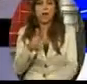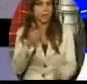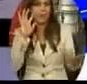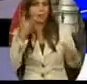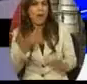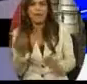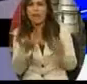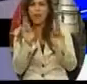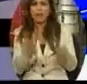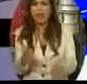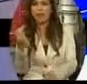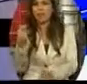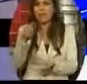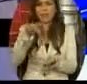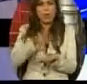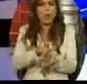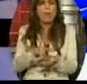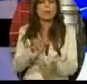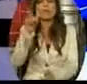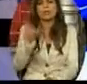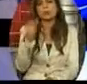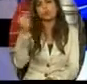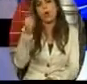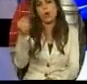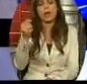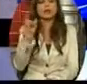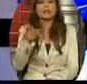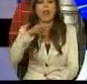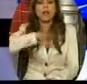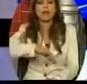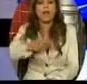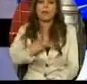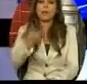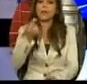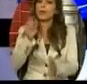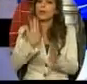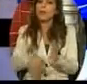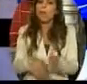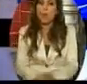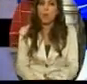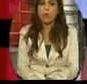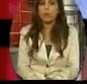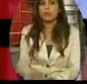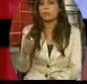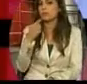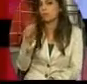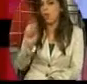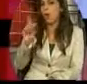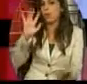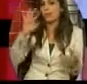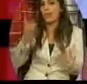איך זה יכול להיות שדווקא במקום שיש בו סוכן שעוד אמור להרוויח, מקבלים מחיר יותר נמוך? זה לא כל כך מטורף.